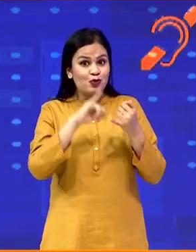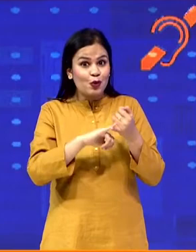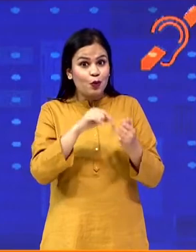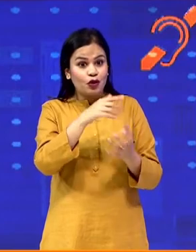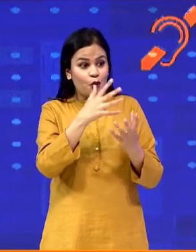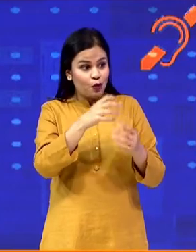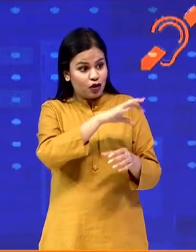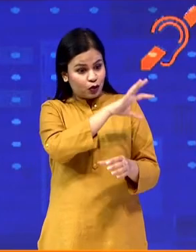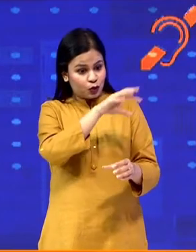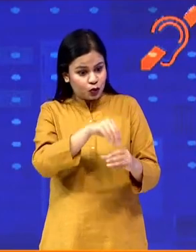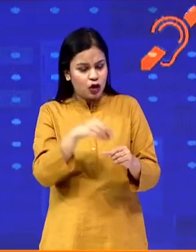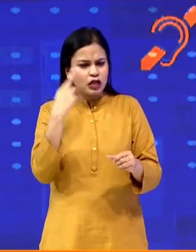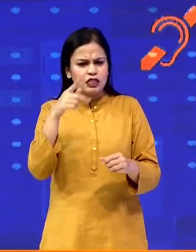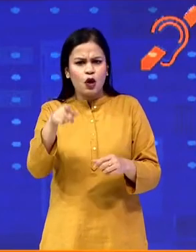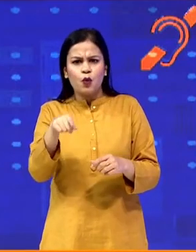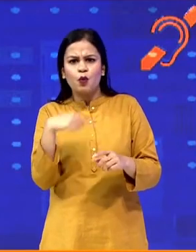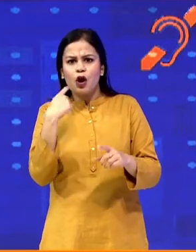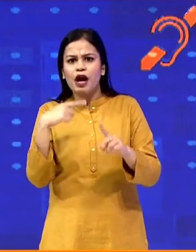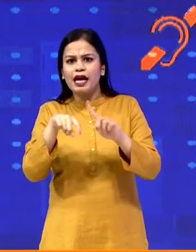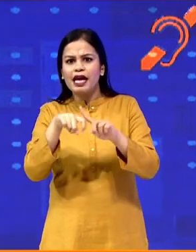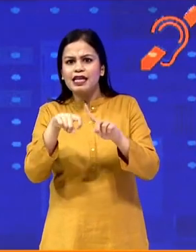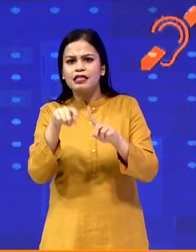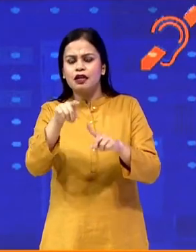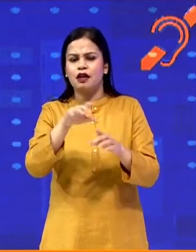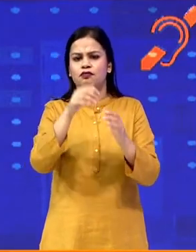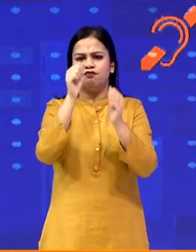कमरे में बैंड कर दिया